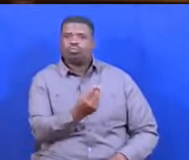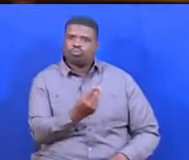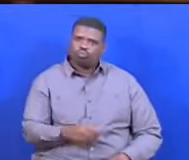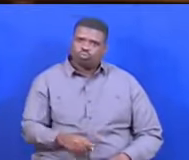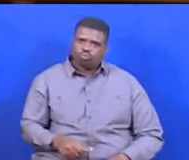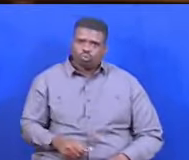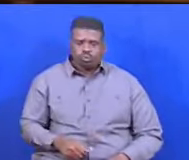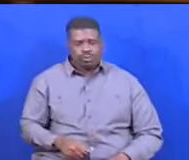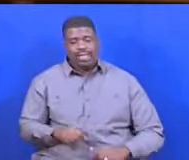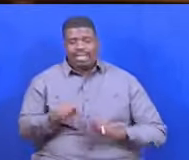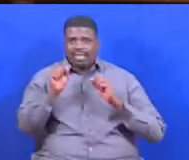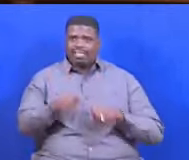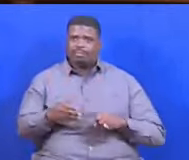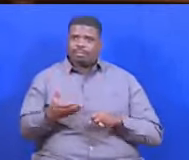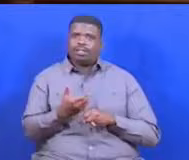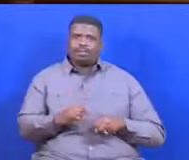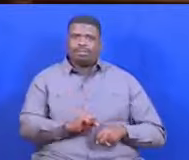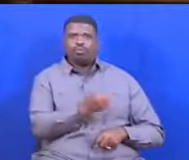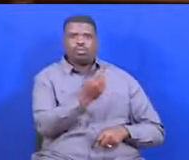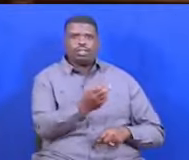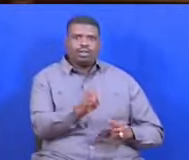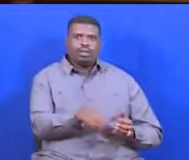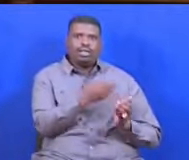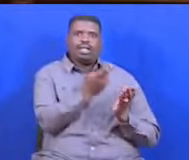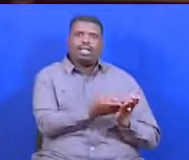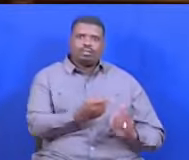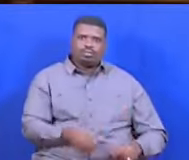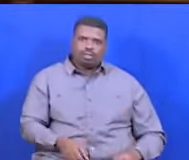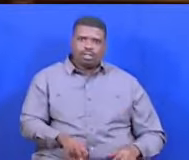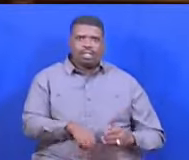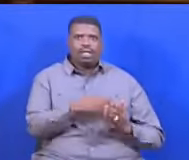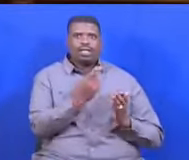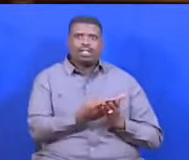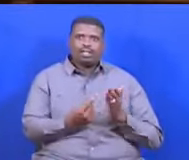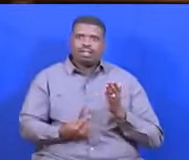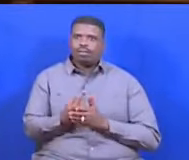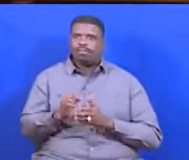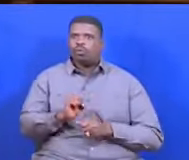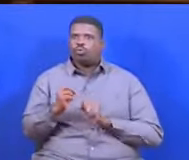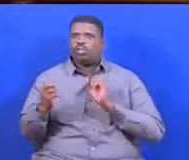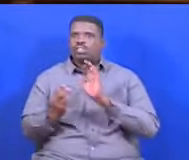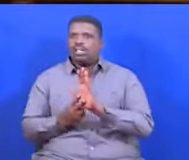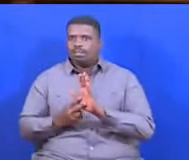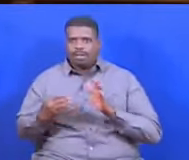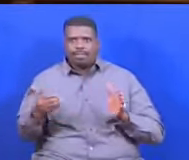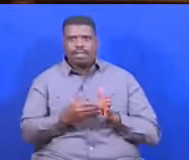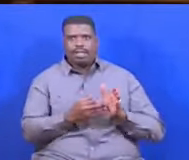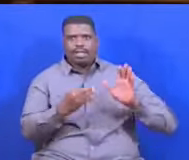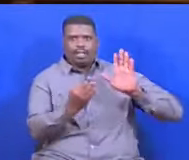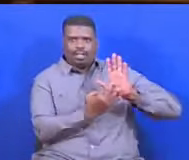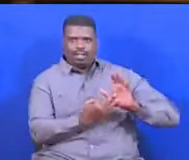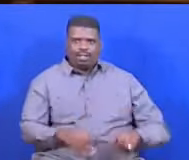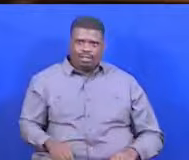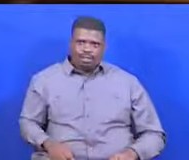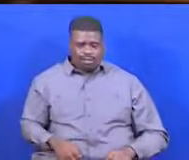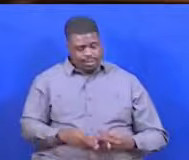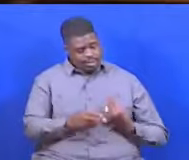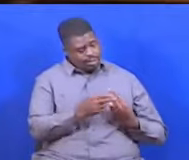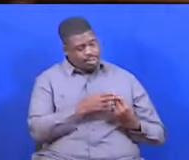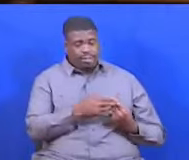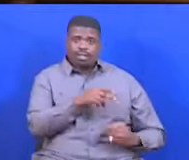milioni 3, na lazima pale milioni 3 lazima alazwe. Akija kulazwa, akija kutoka, milioni 7 mpaka 8. Daktari huyo